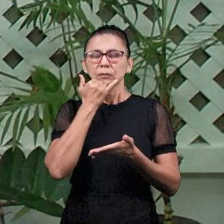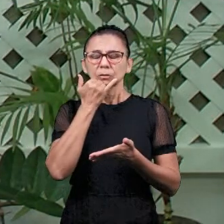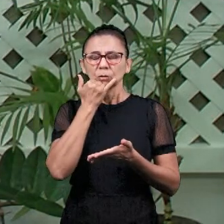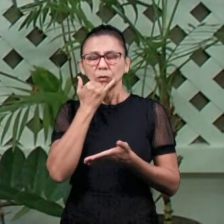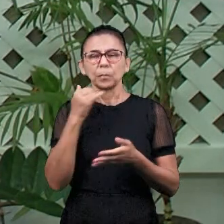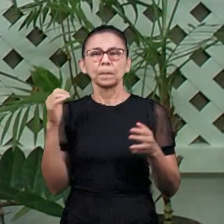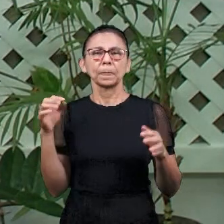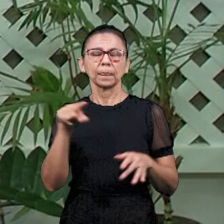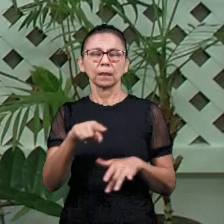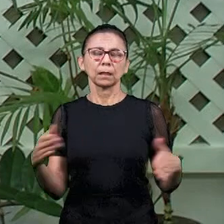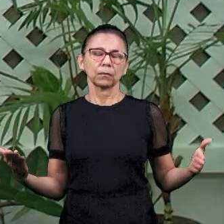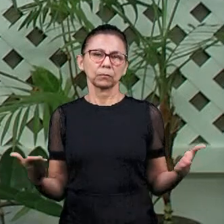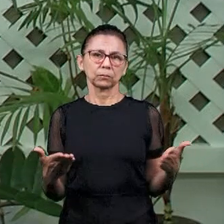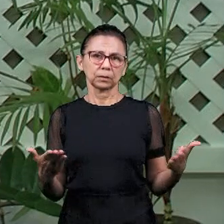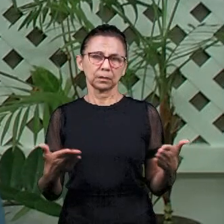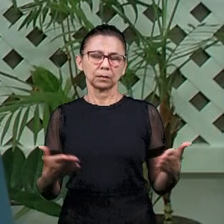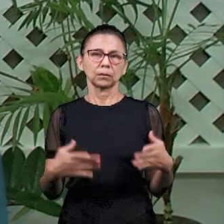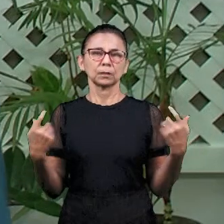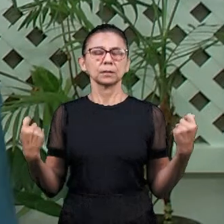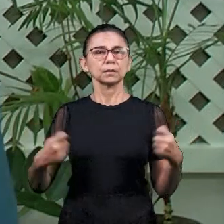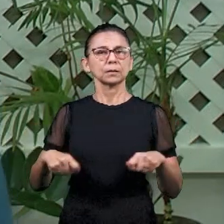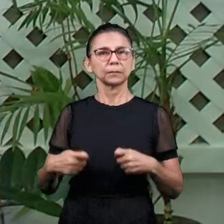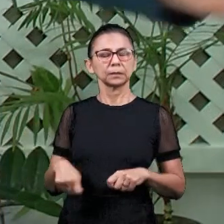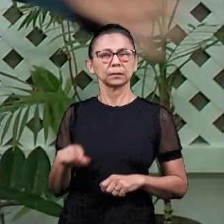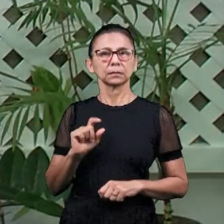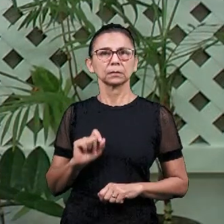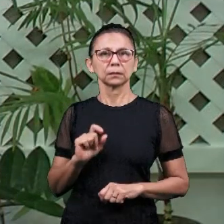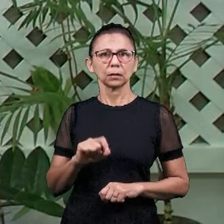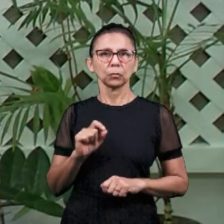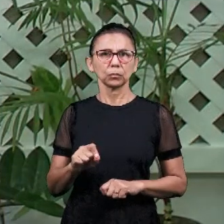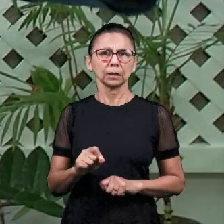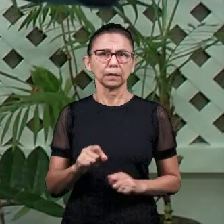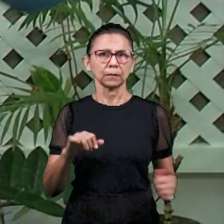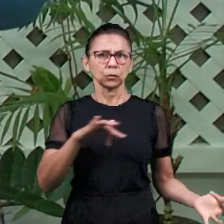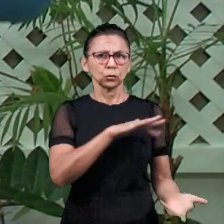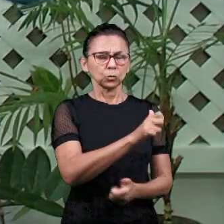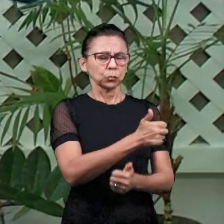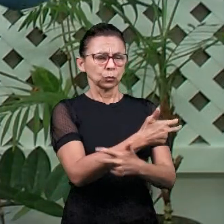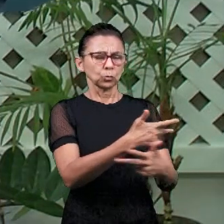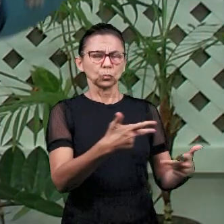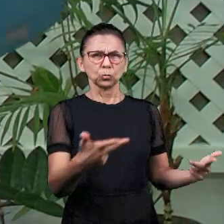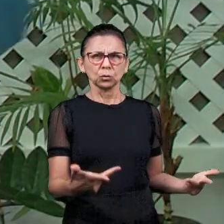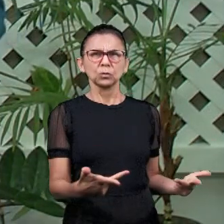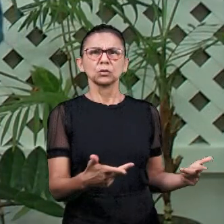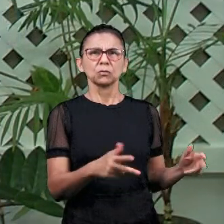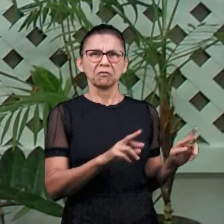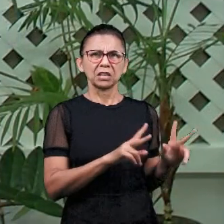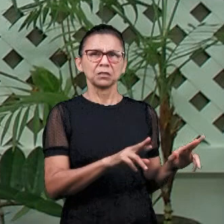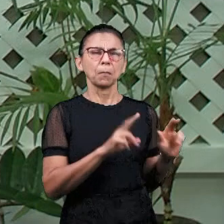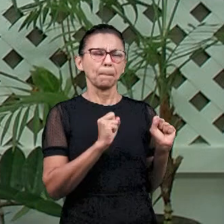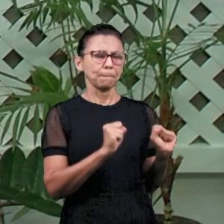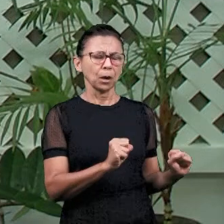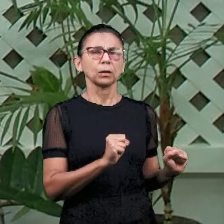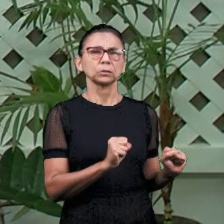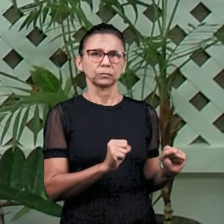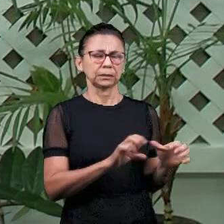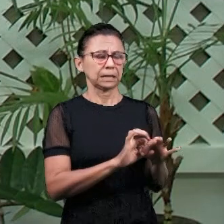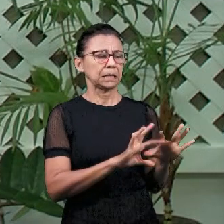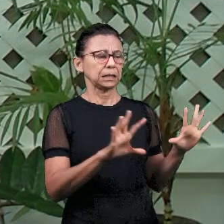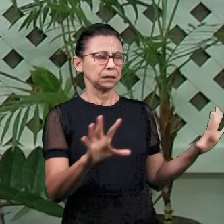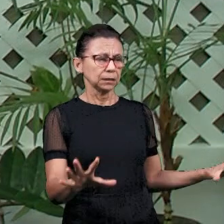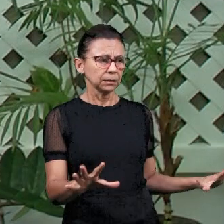ceci, cela. Tout est différent, on peut tout va bien. Mais nous avons un engagement avec ce mot Maranatha.